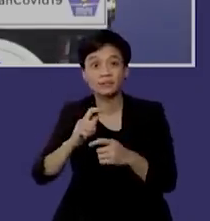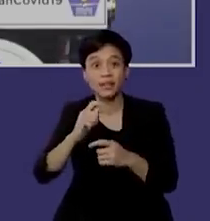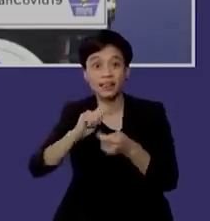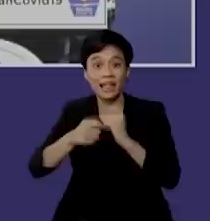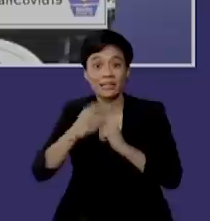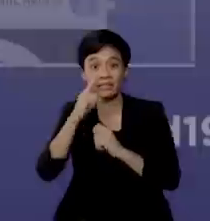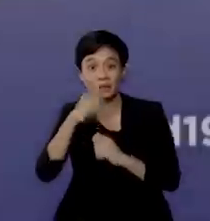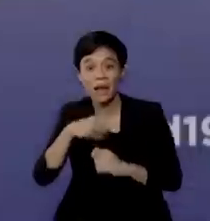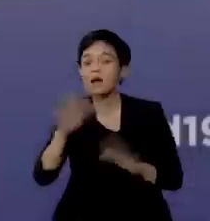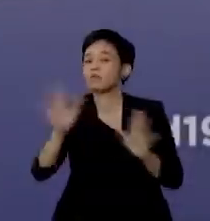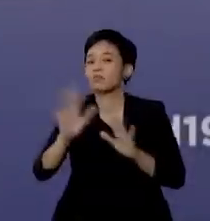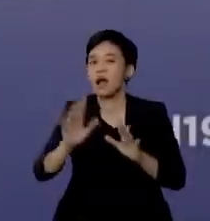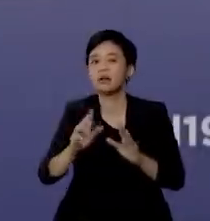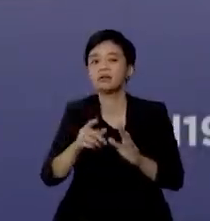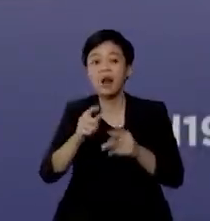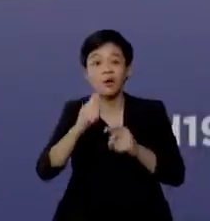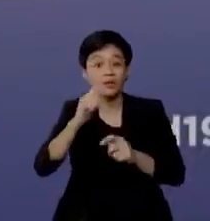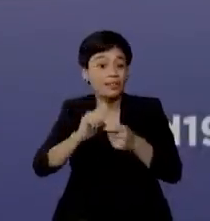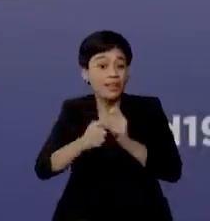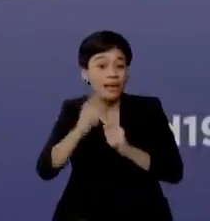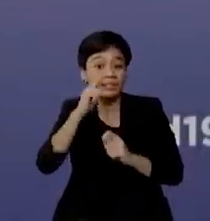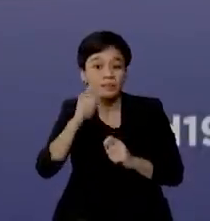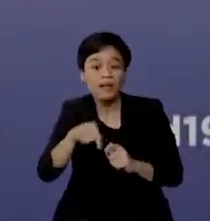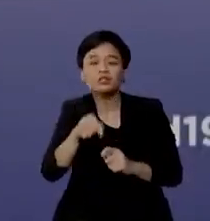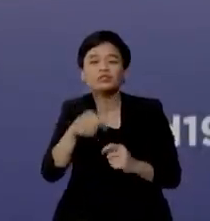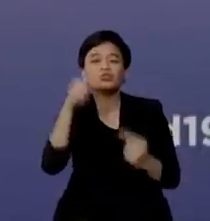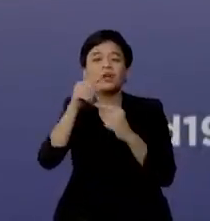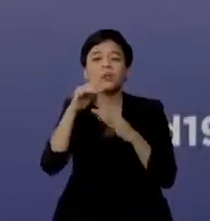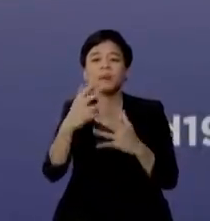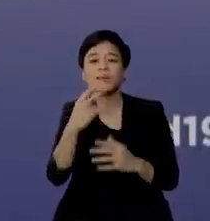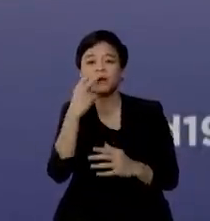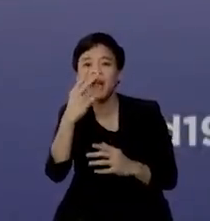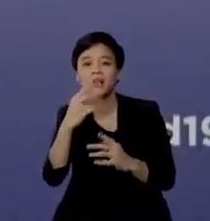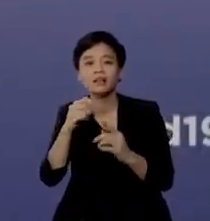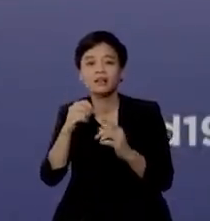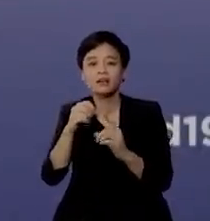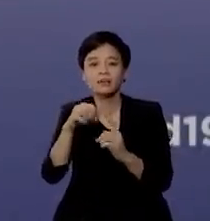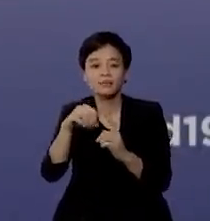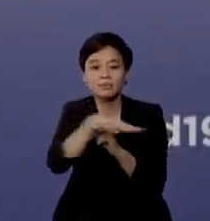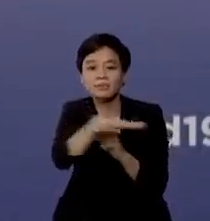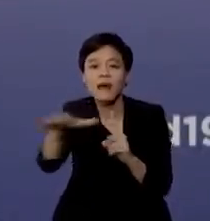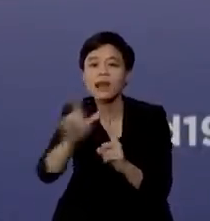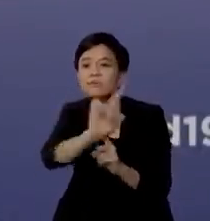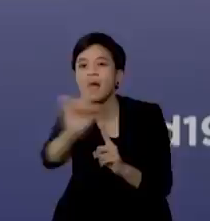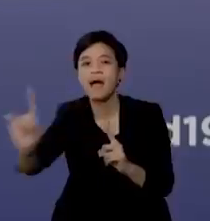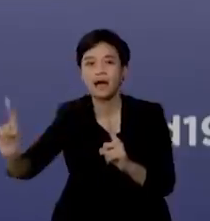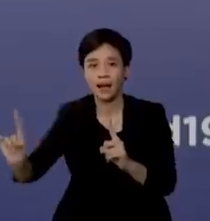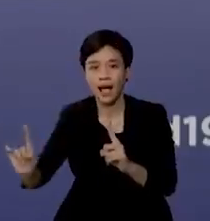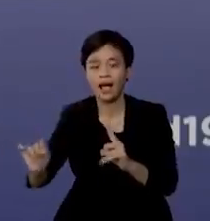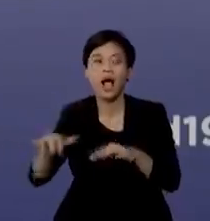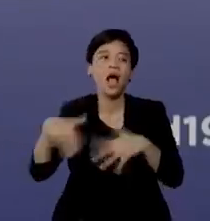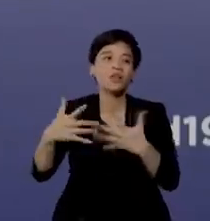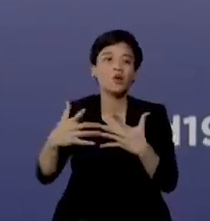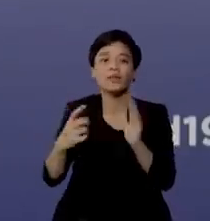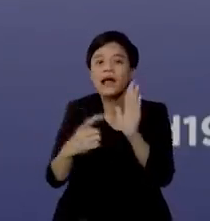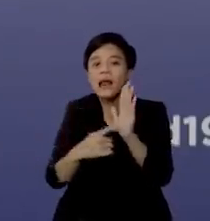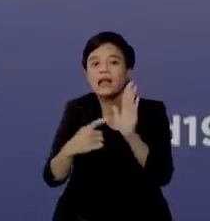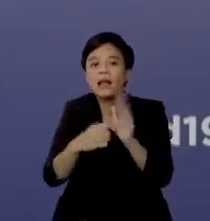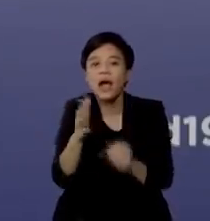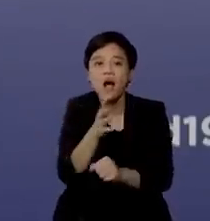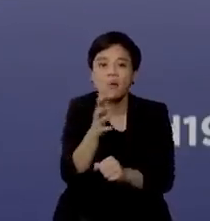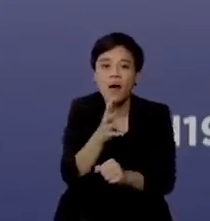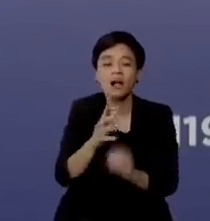untuk kita melaksanakan pressing dan untuk melihat deteksi dini bagi